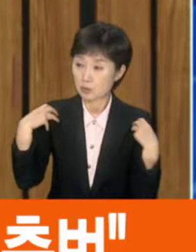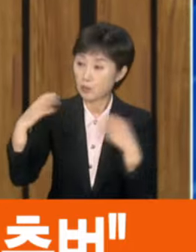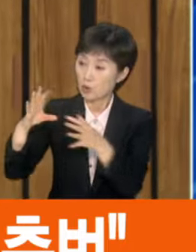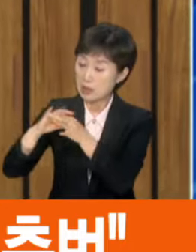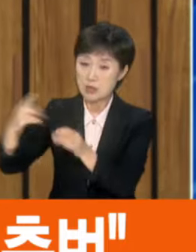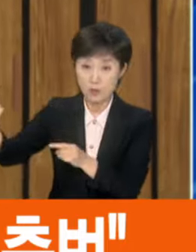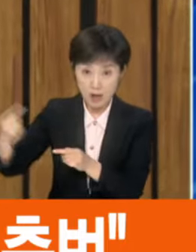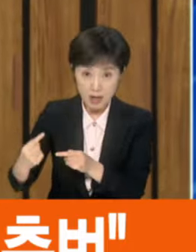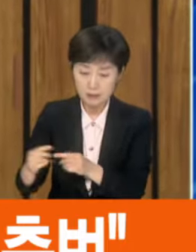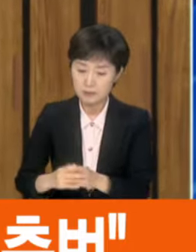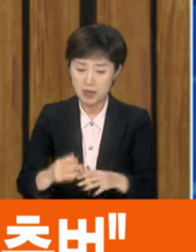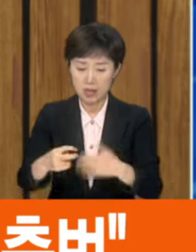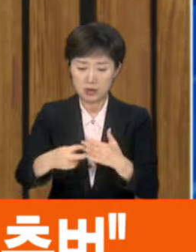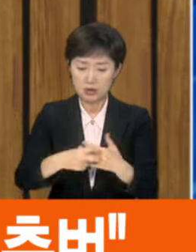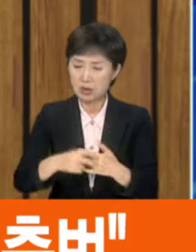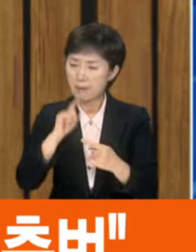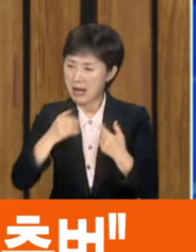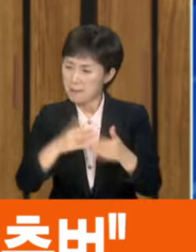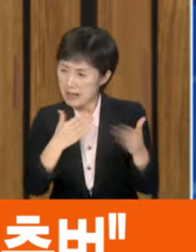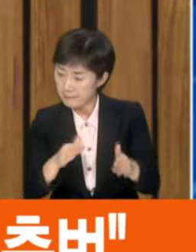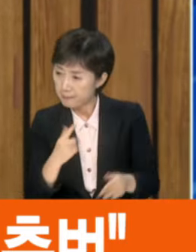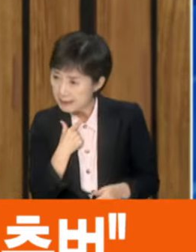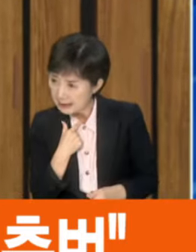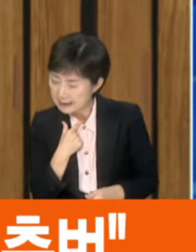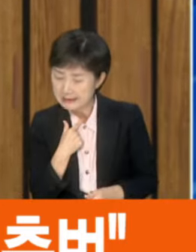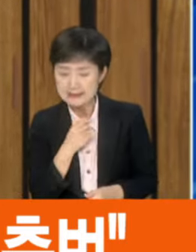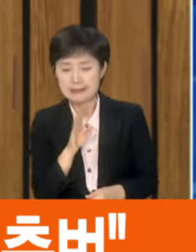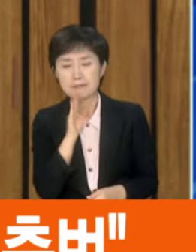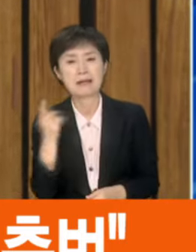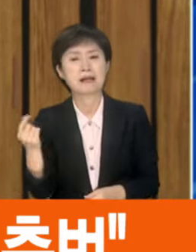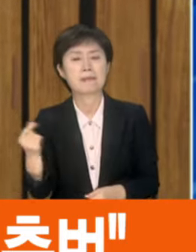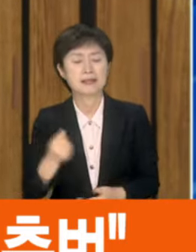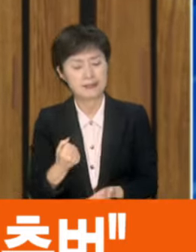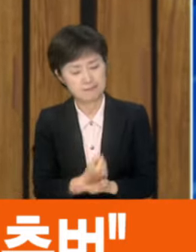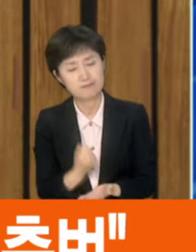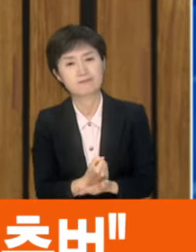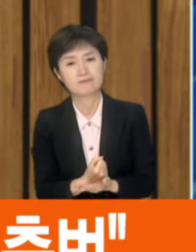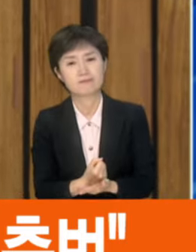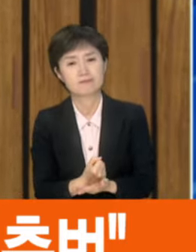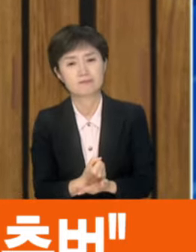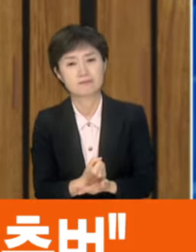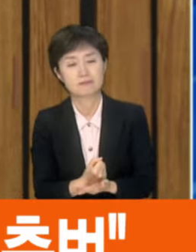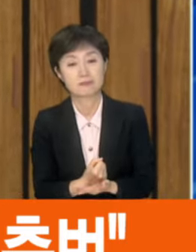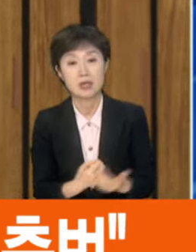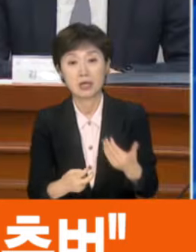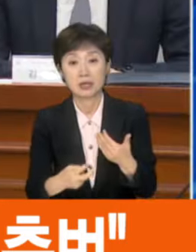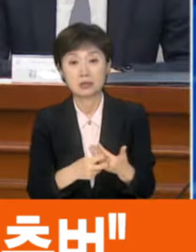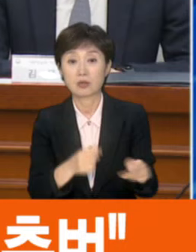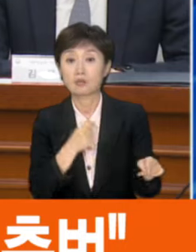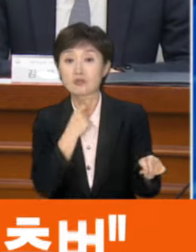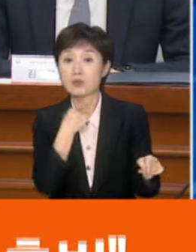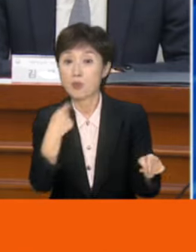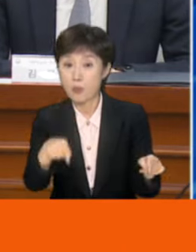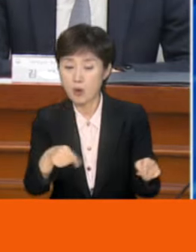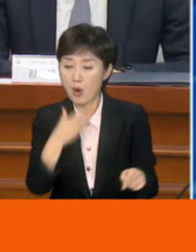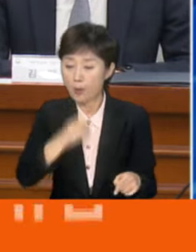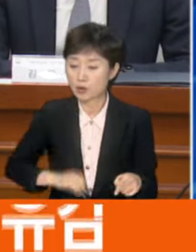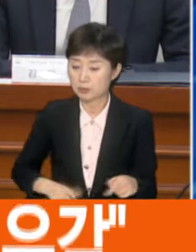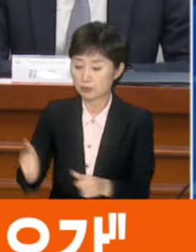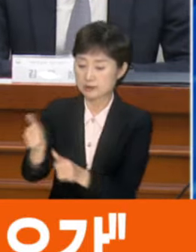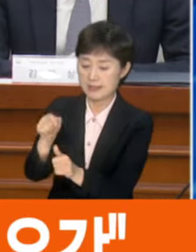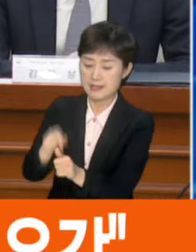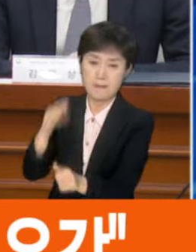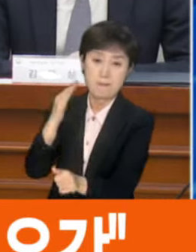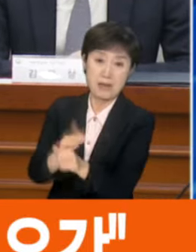관계자가 의료계에 상처를 주는 발언을 했던 것도 사실이라면 유감을 표명했습니다 의료계가 요구해 왔던 복지부 차관